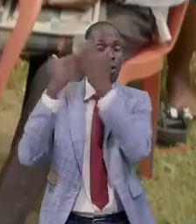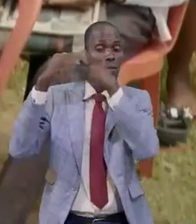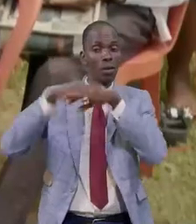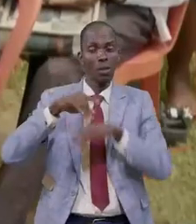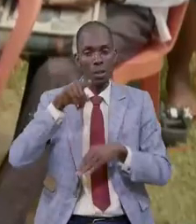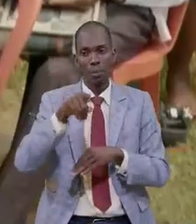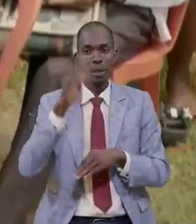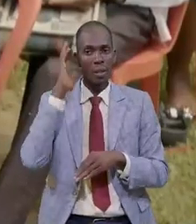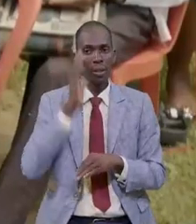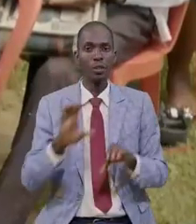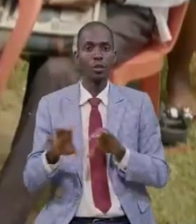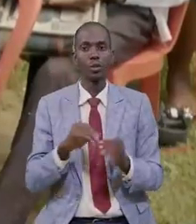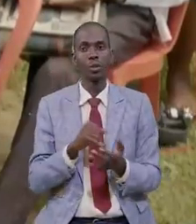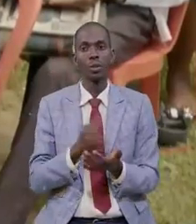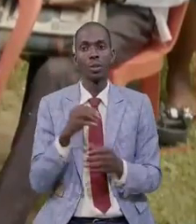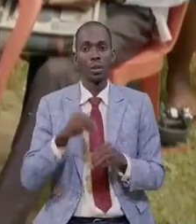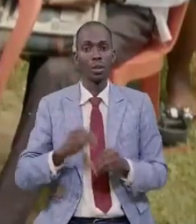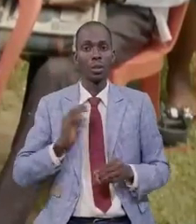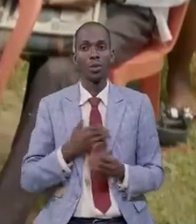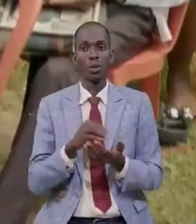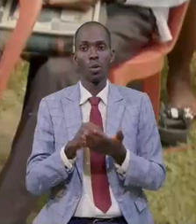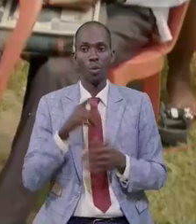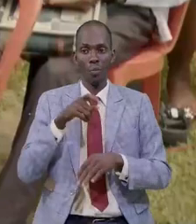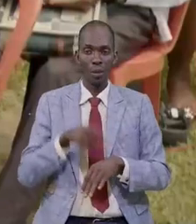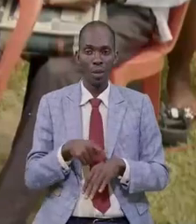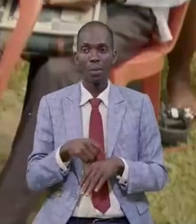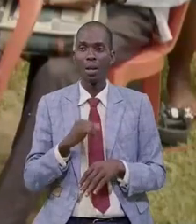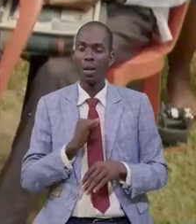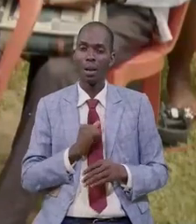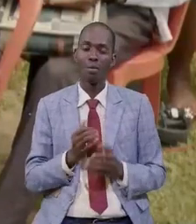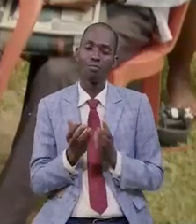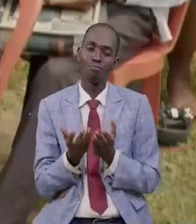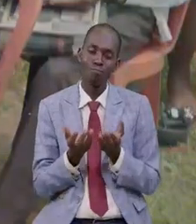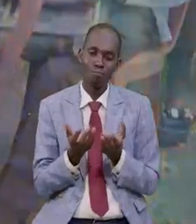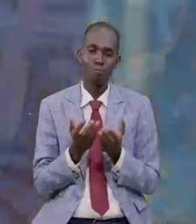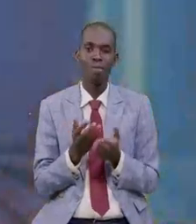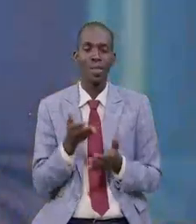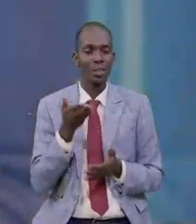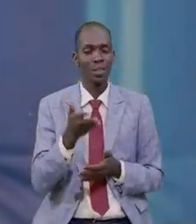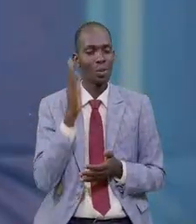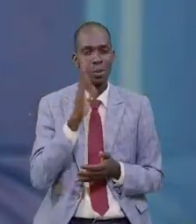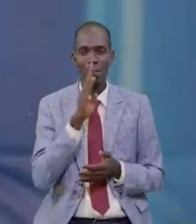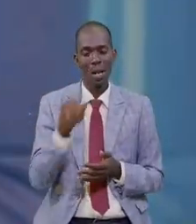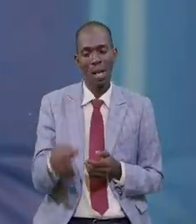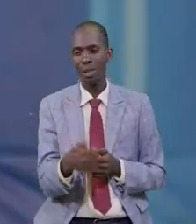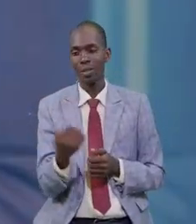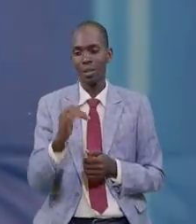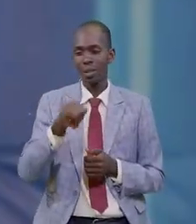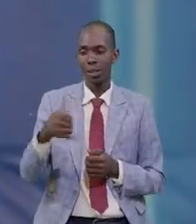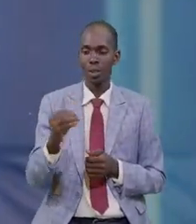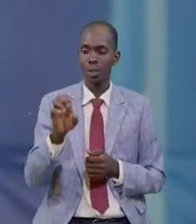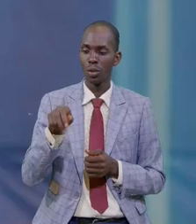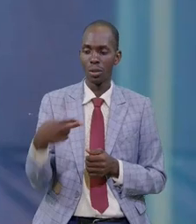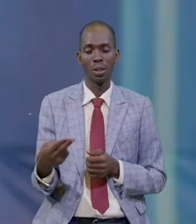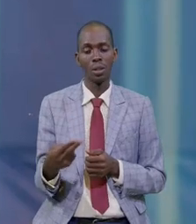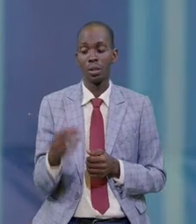feras en notre temps j'aurais souhaité qu' a Joseph Joseph n'est